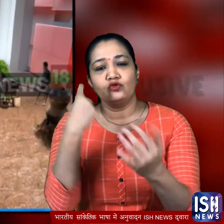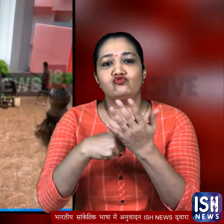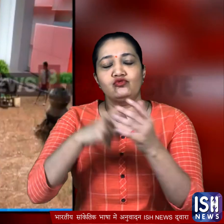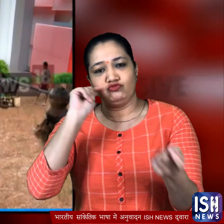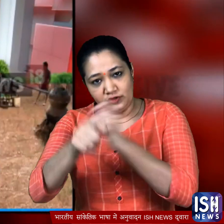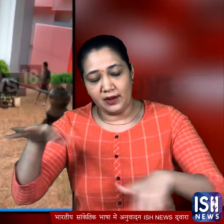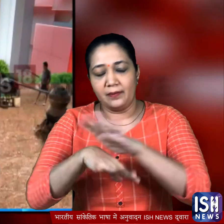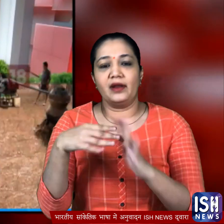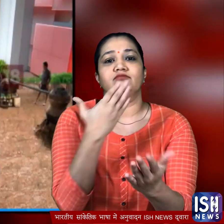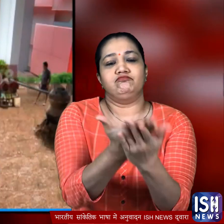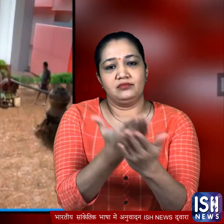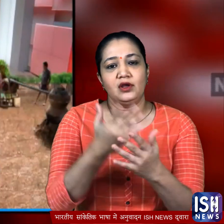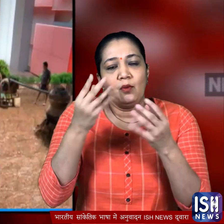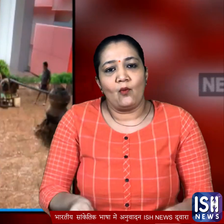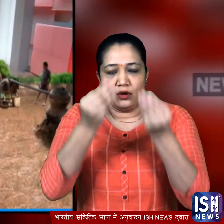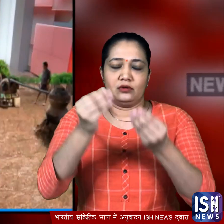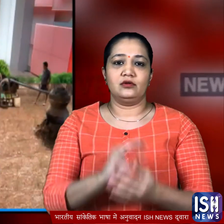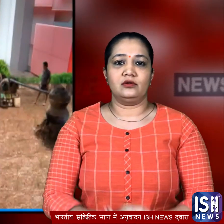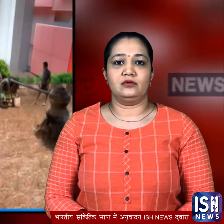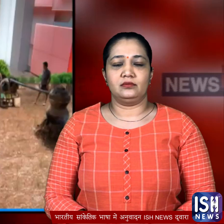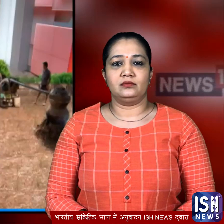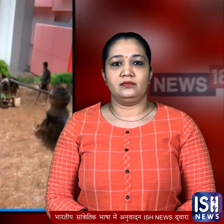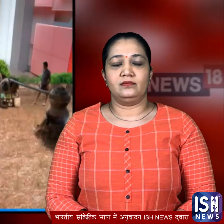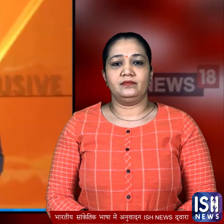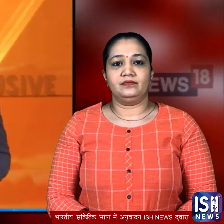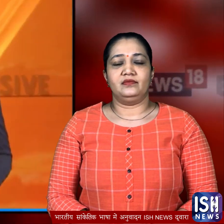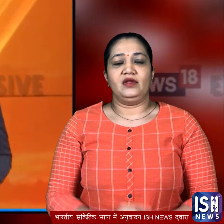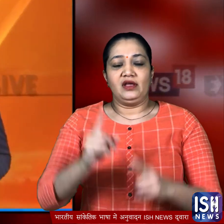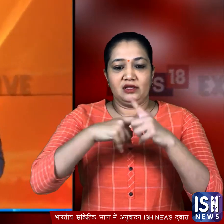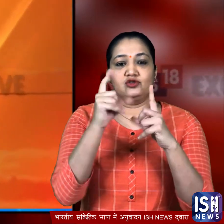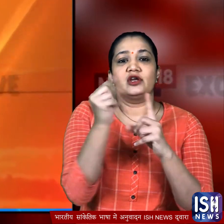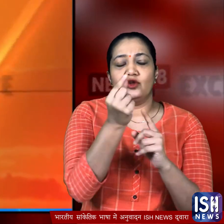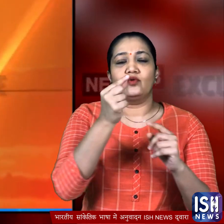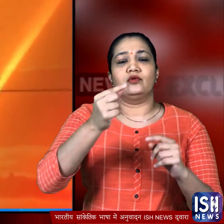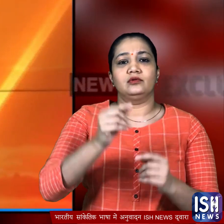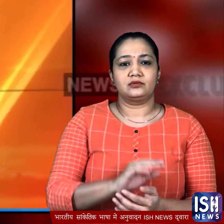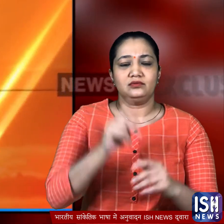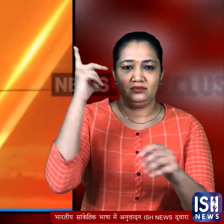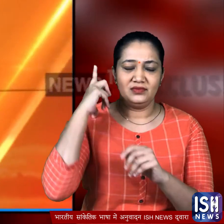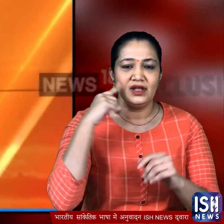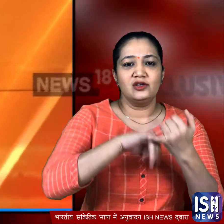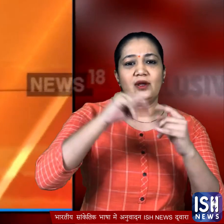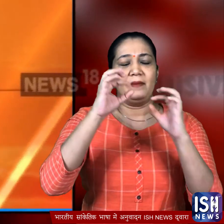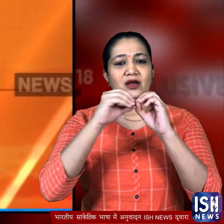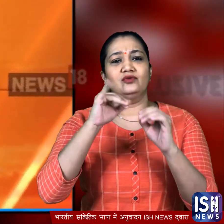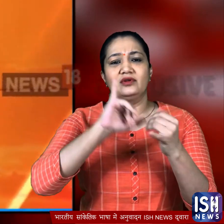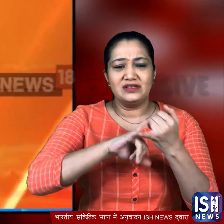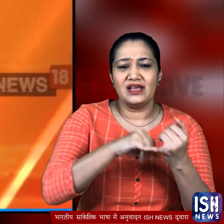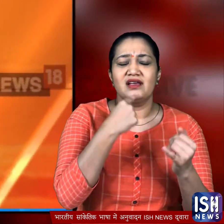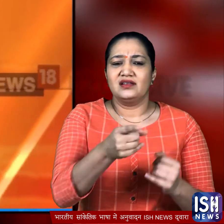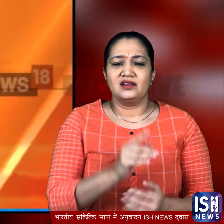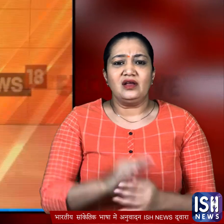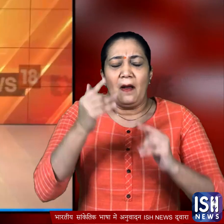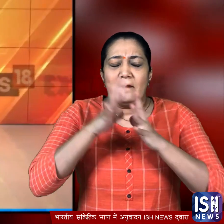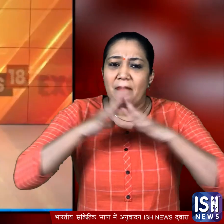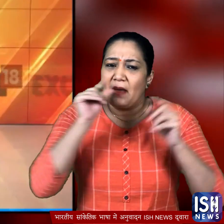के बाद कानून में संशोधन के मुद्दे ने ज्यादा तूल पकड़ लिया था। इस बीच जेडीयू नेता और पूर्व विधायक श्याम बहादुर सिंह ने शराब